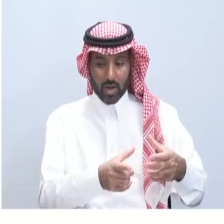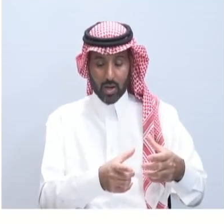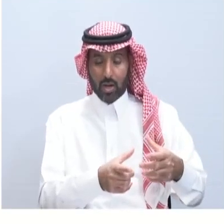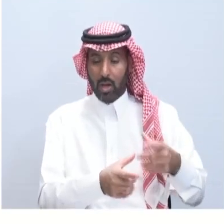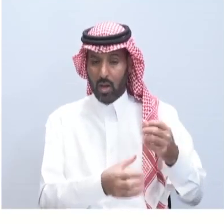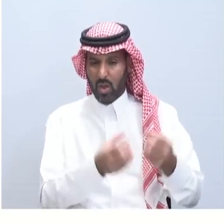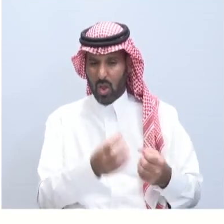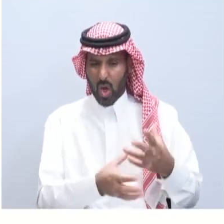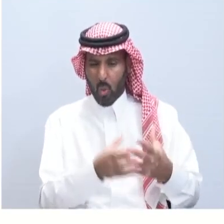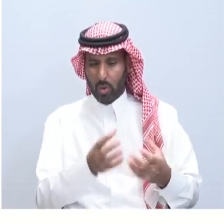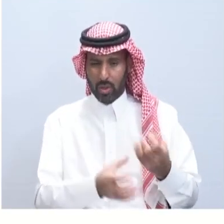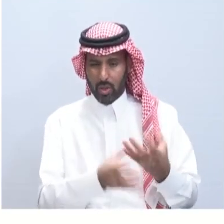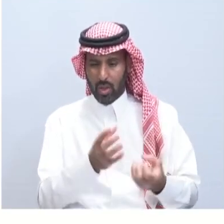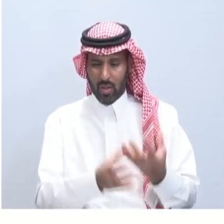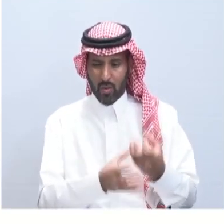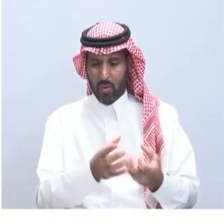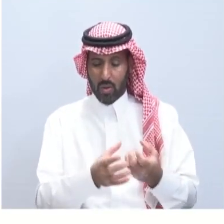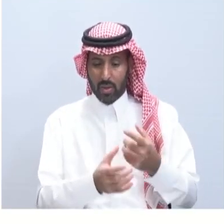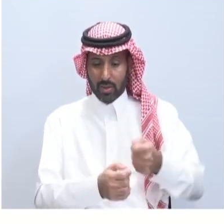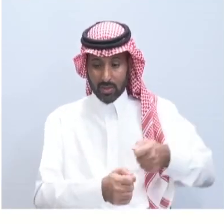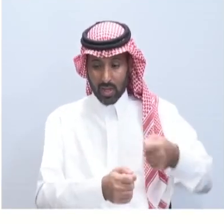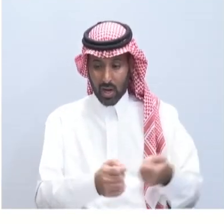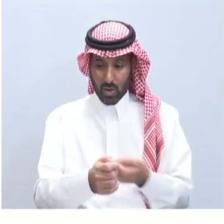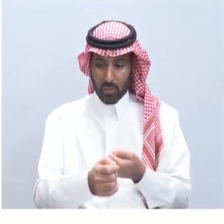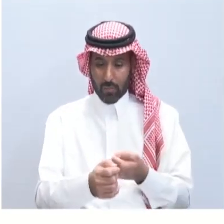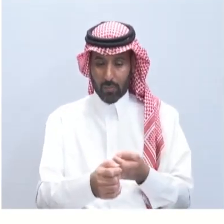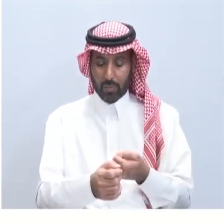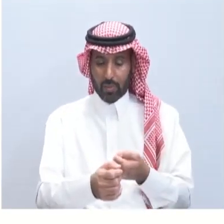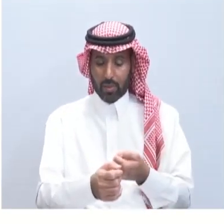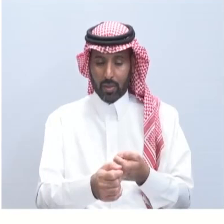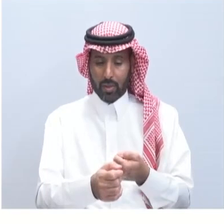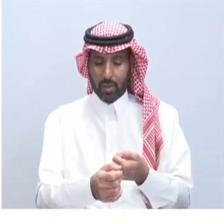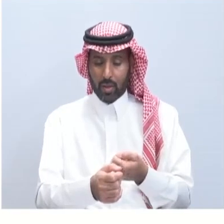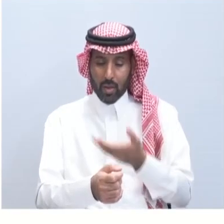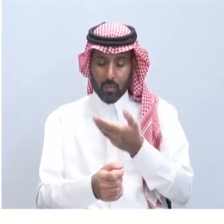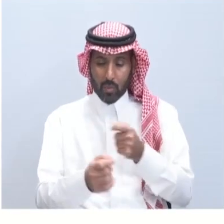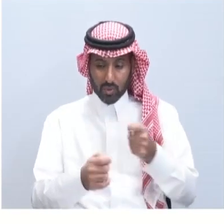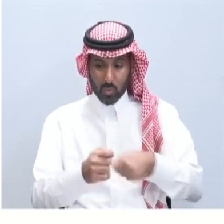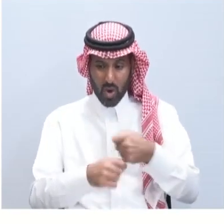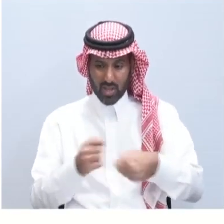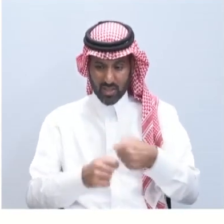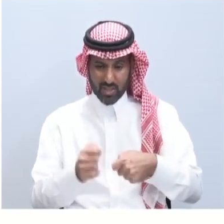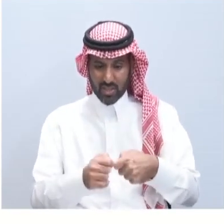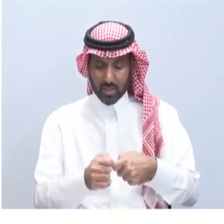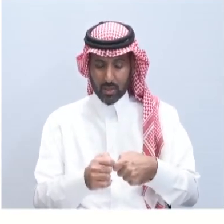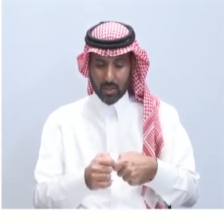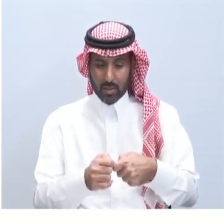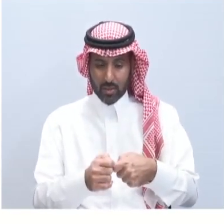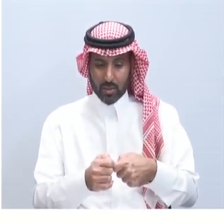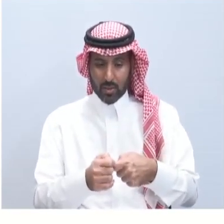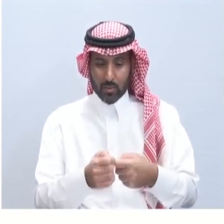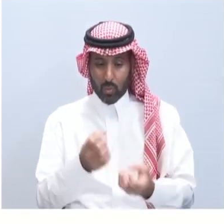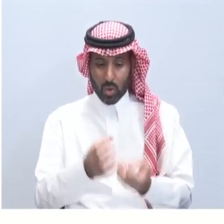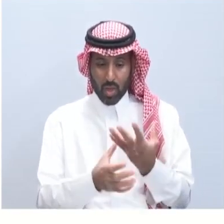النووي لدينا هنا ذراع التحكم بعد ذلك لدينا هنا بالنسبه للمولد وهنا ايضا لدينا بالنسبه